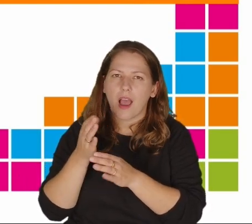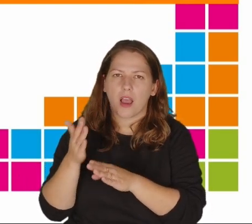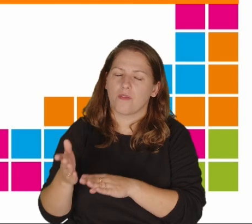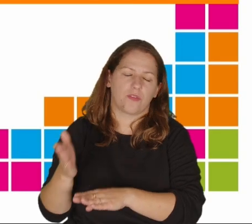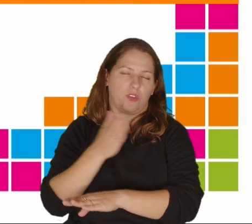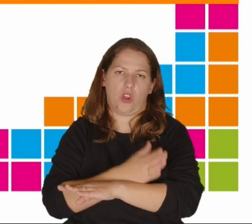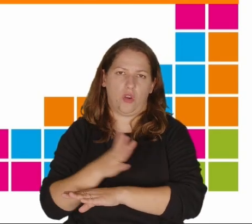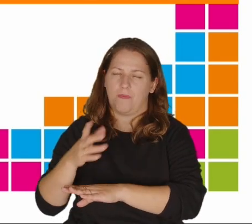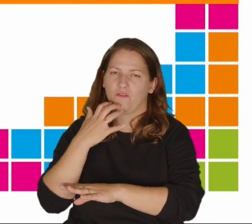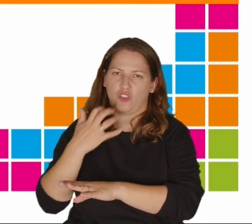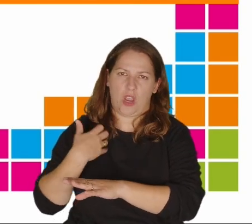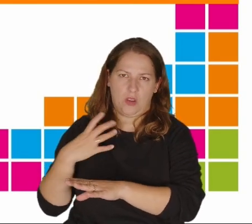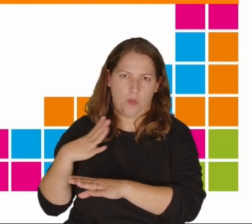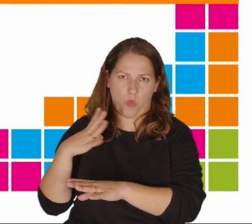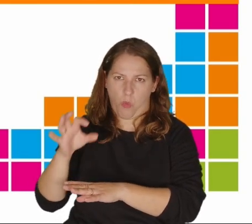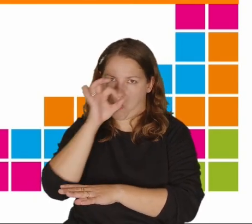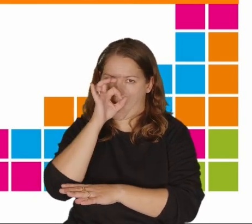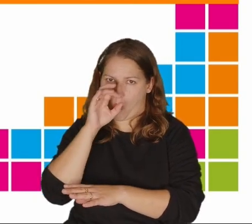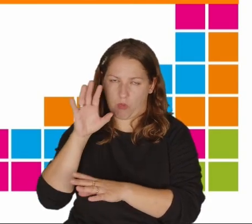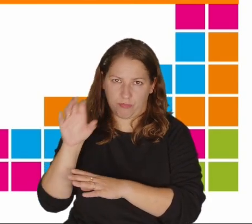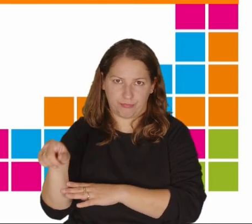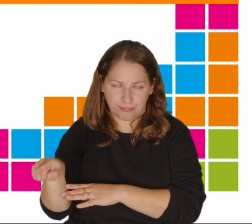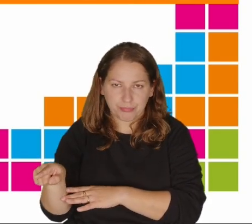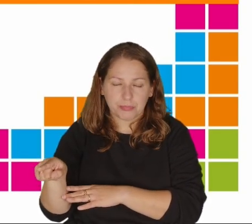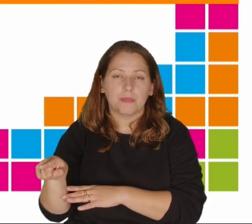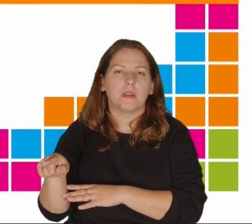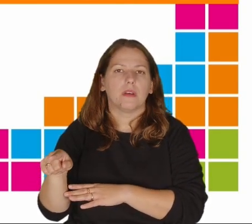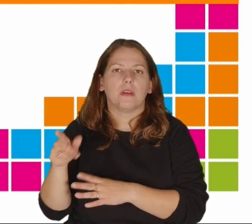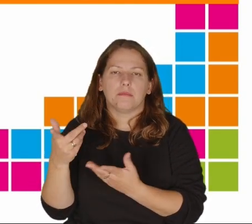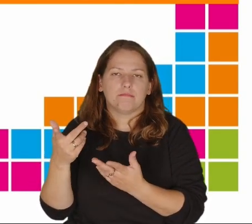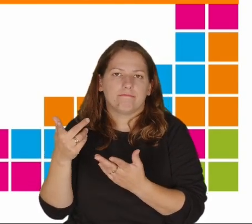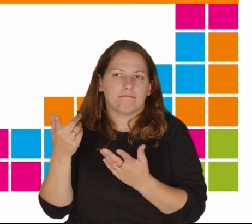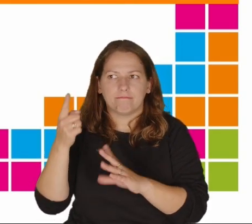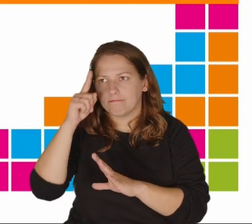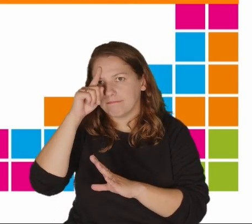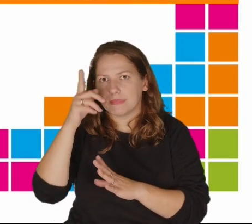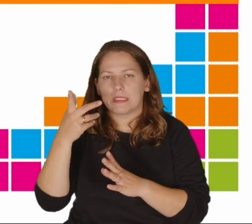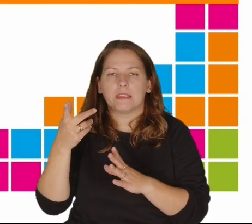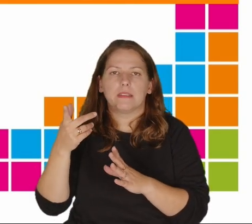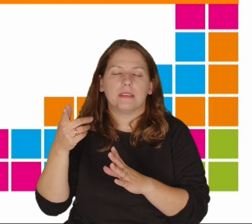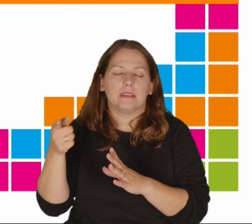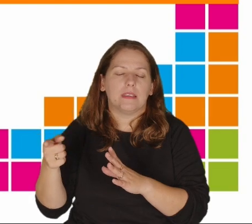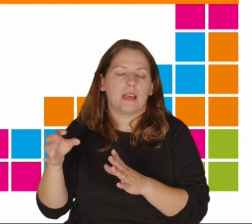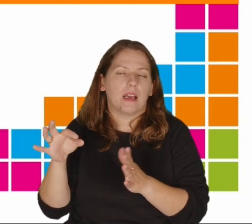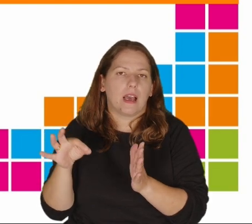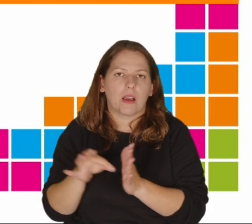wczesnego kontaktu z pornografią. Często nieintencjonalnego, to znaczy takiego, który gdzieś związany był